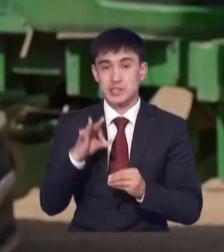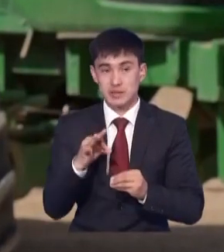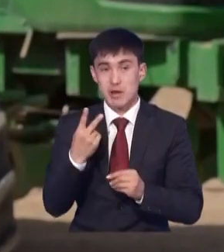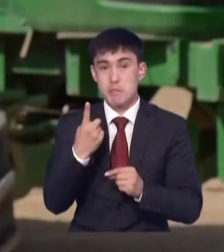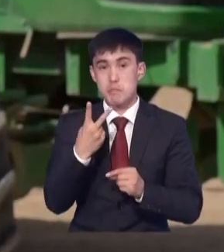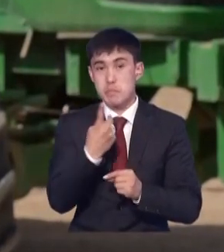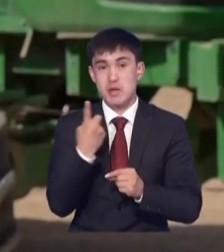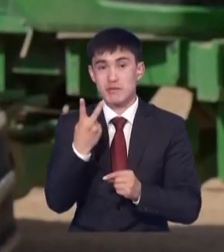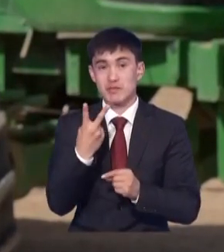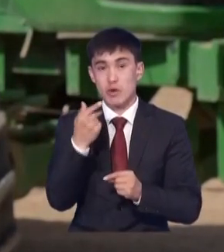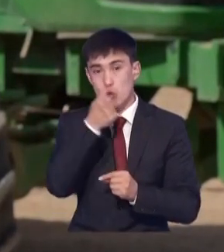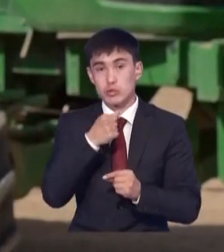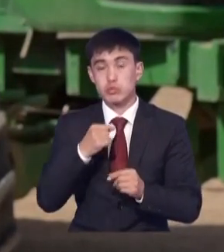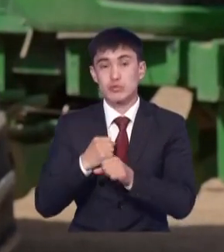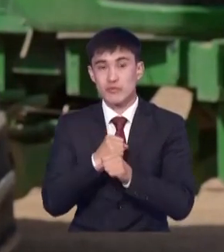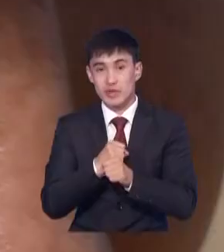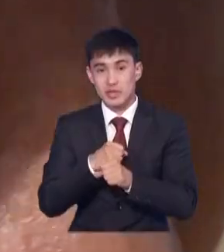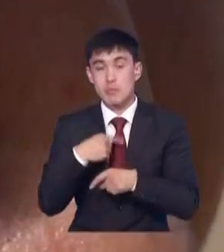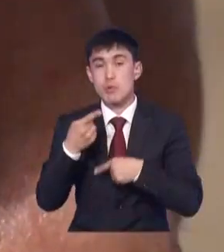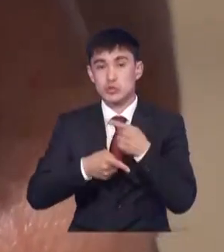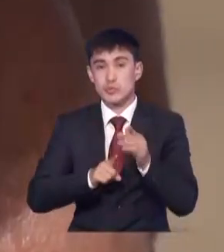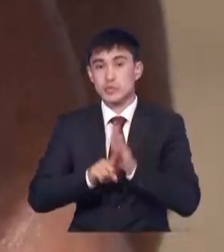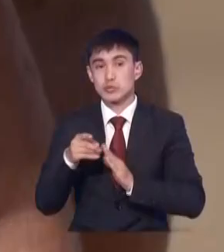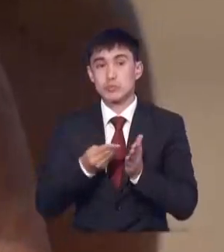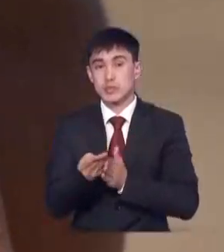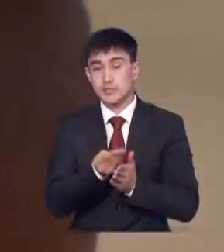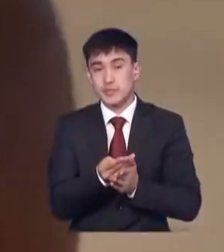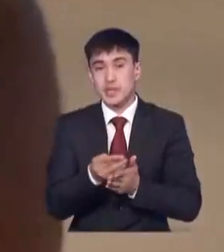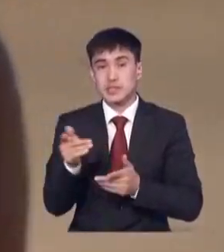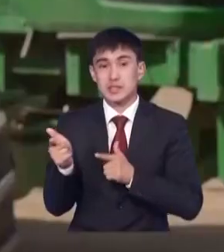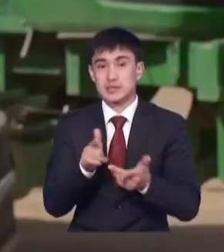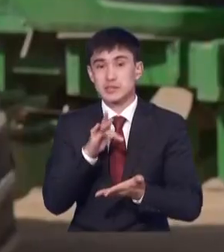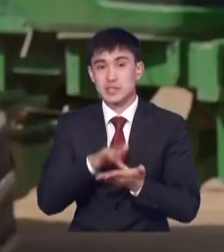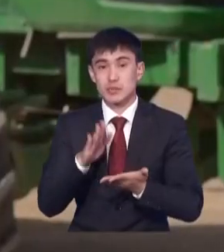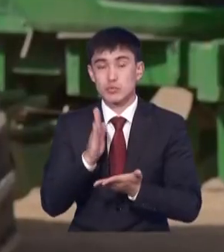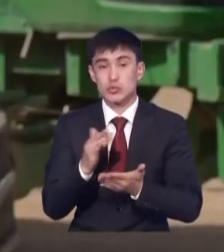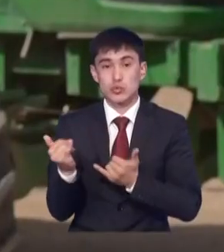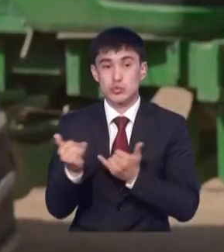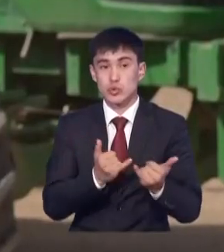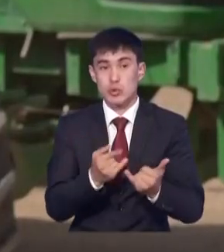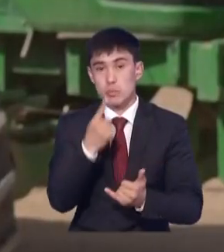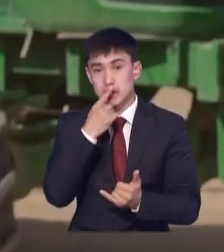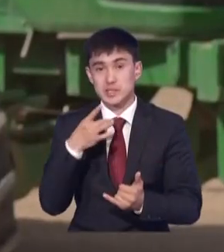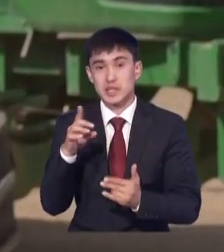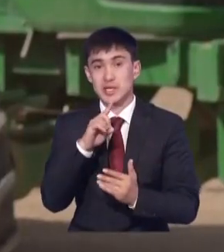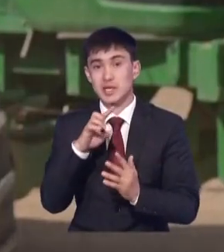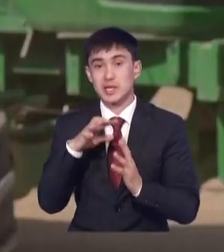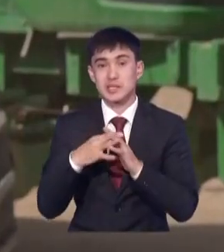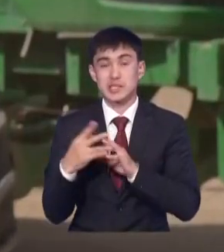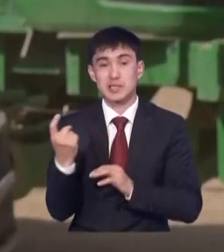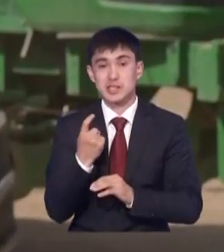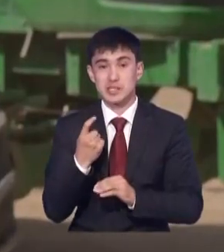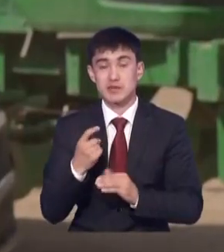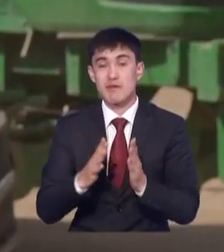Первые 2 года будут каникулярным по основному долгу. Созданные сервисно-заготовительные центры будут оказывать услуги близлежащим крестьянским хозяйствам